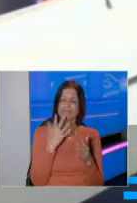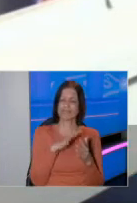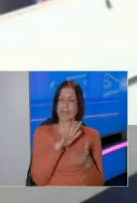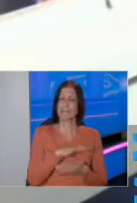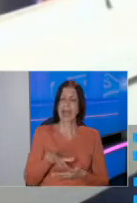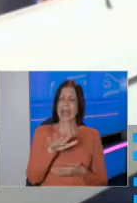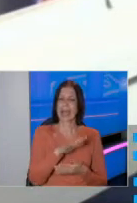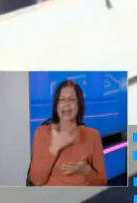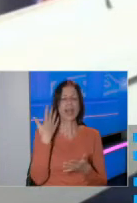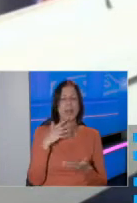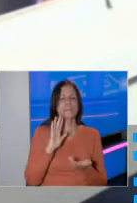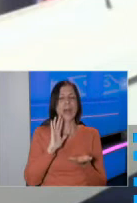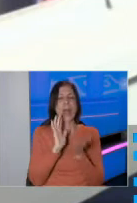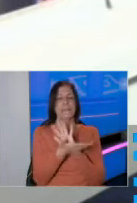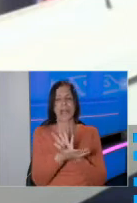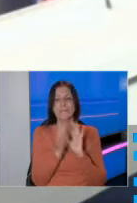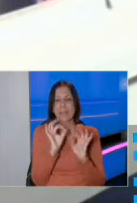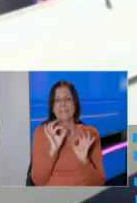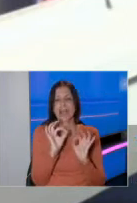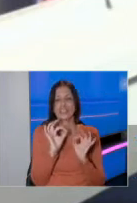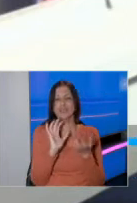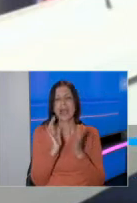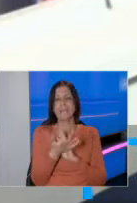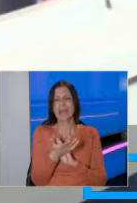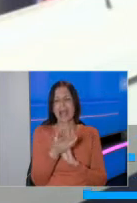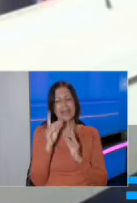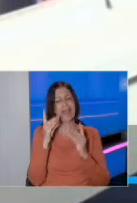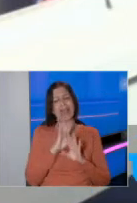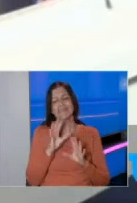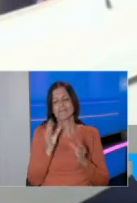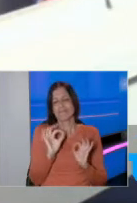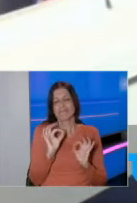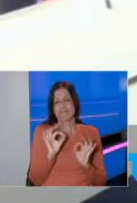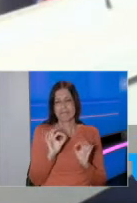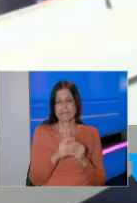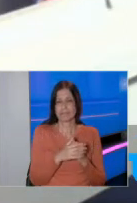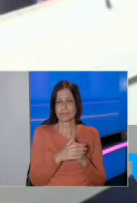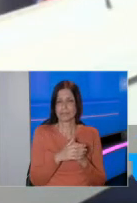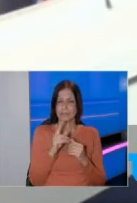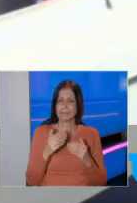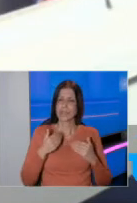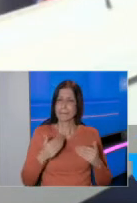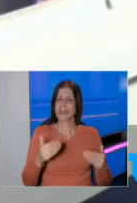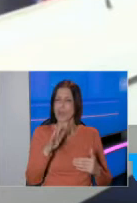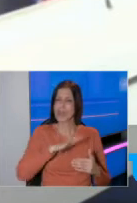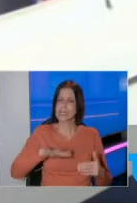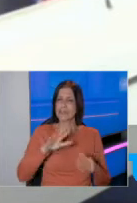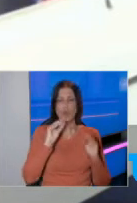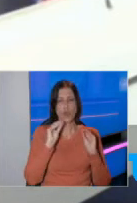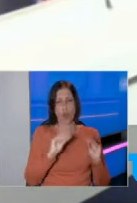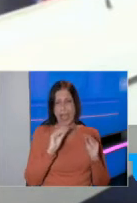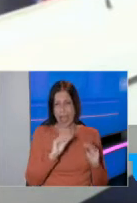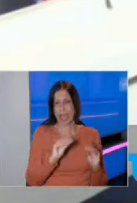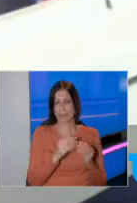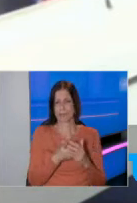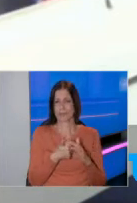עברה מהפכה, ממש מהפכה, אין דרך אחרת להסתכל על זה, מבחינת פיתוח סביבות ההוראה,